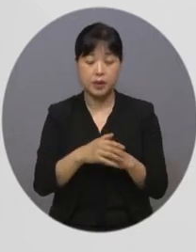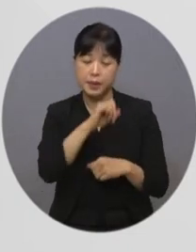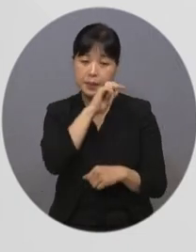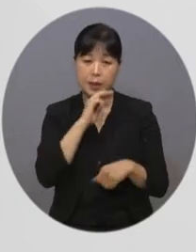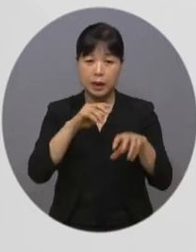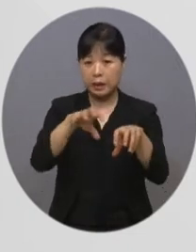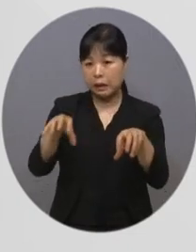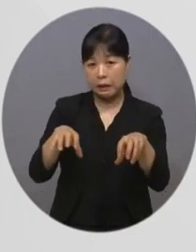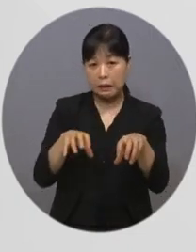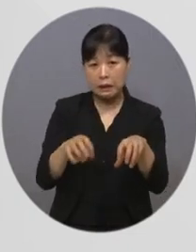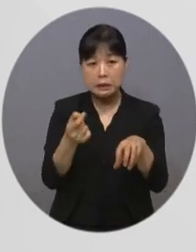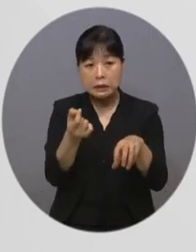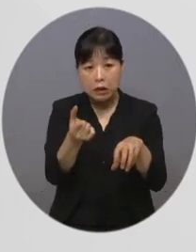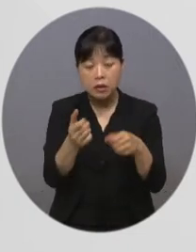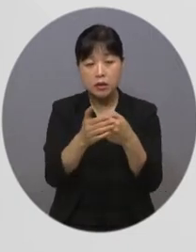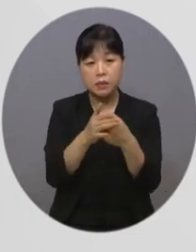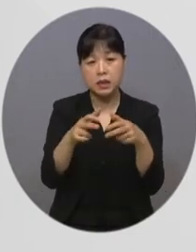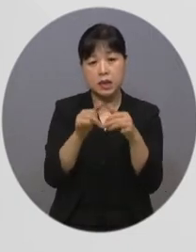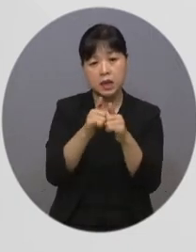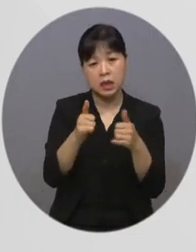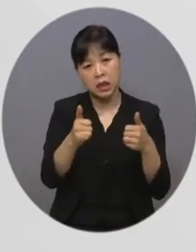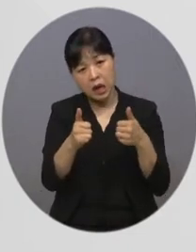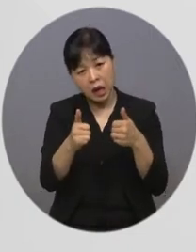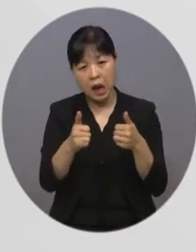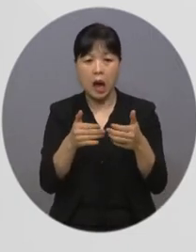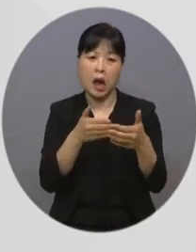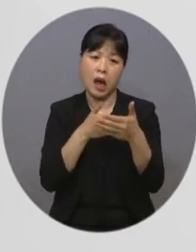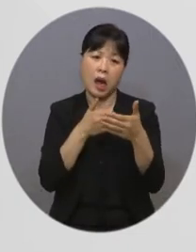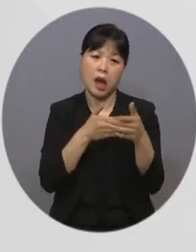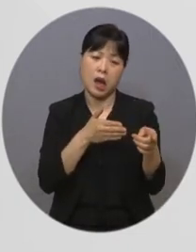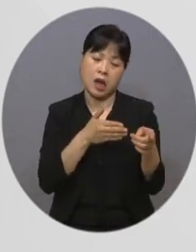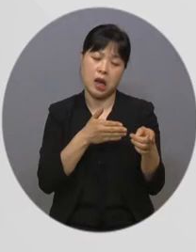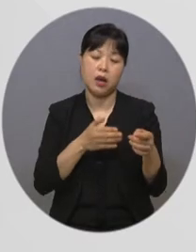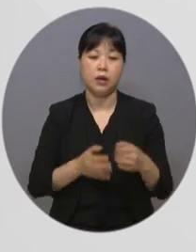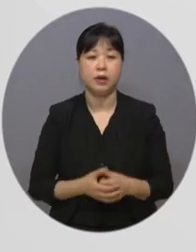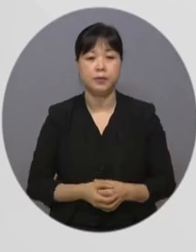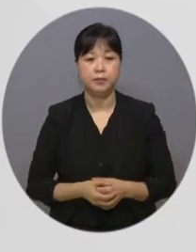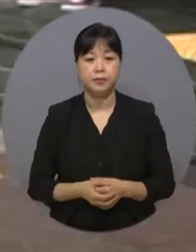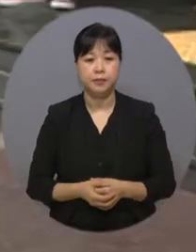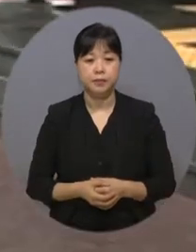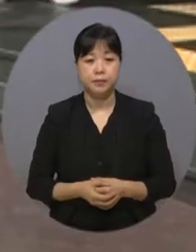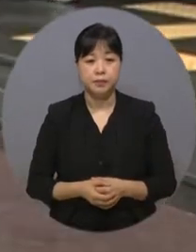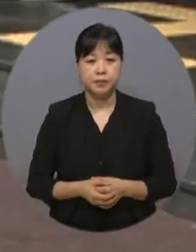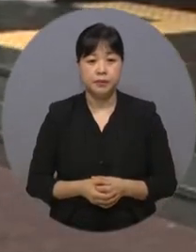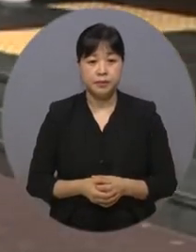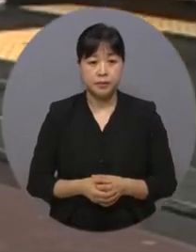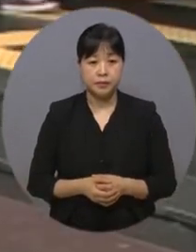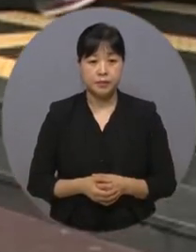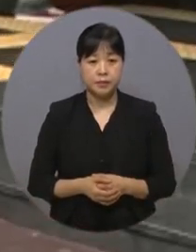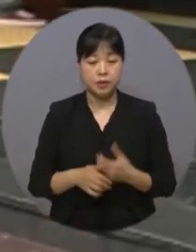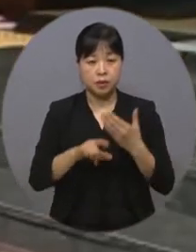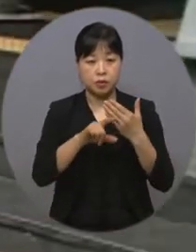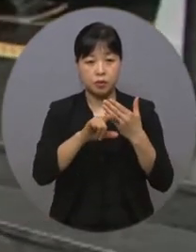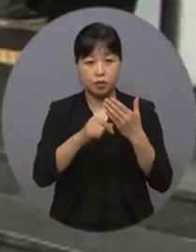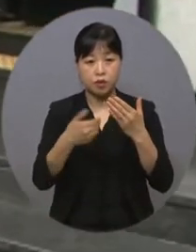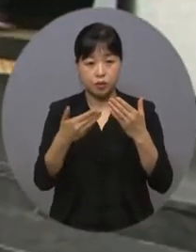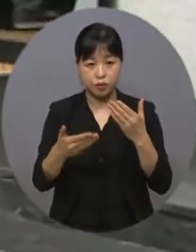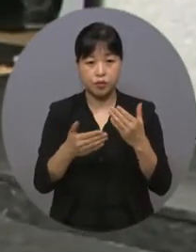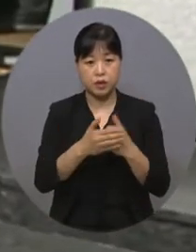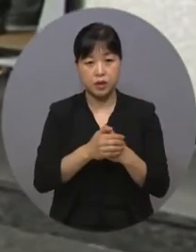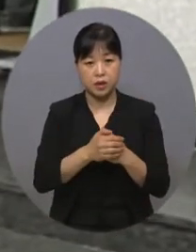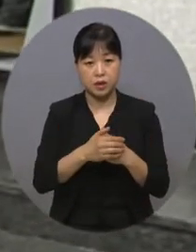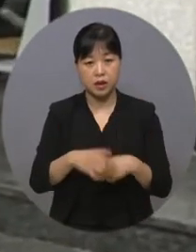떨어져 장애인 접근성이 취약한 것으로 확인됐습니다 지난 9일 정의당이 운주 의원은